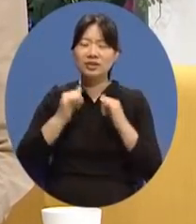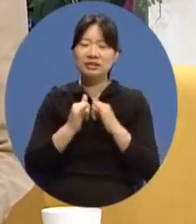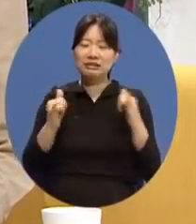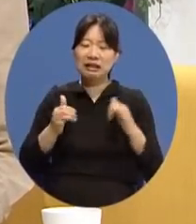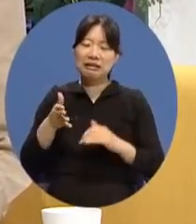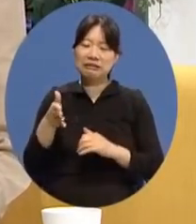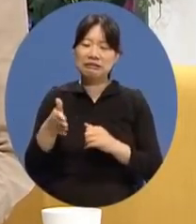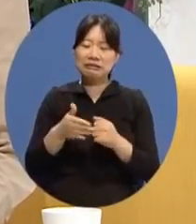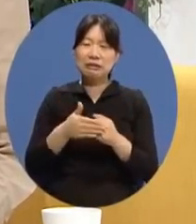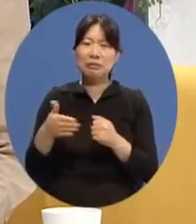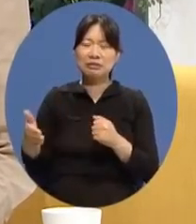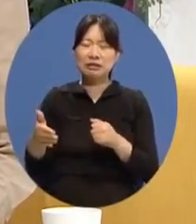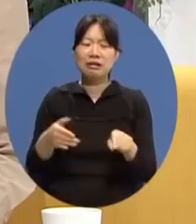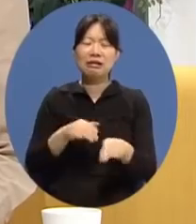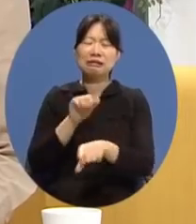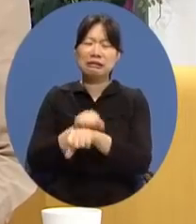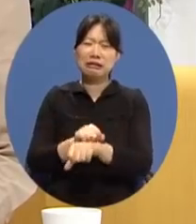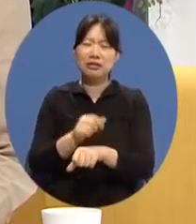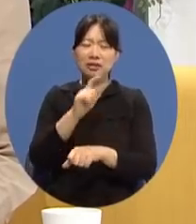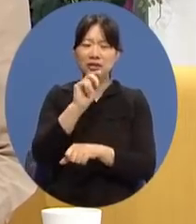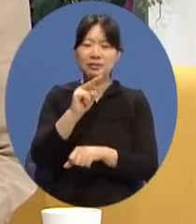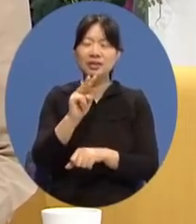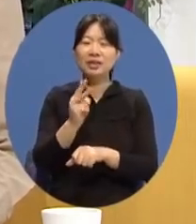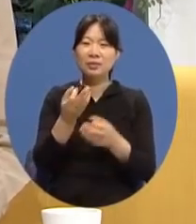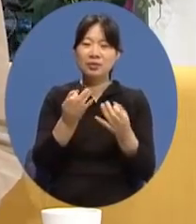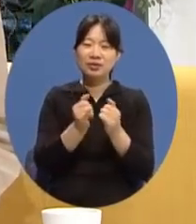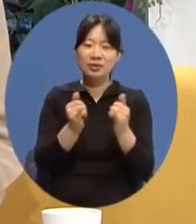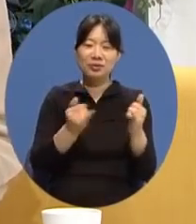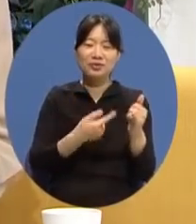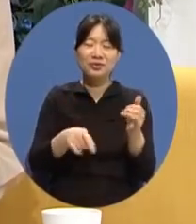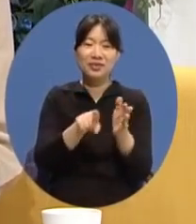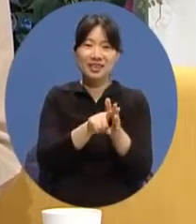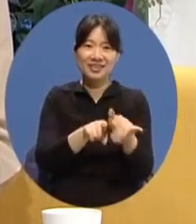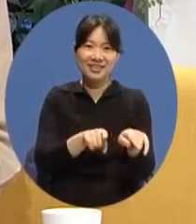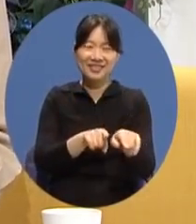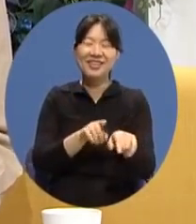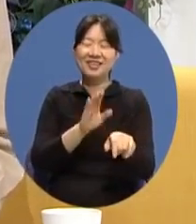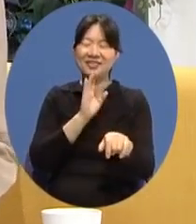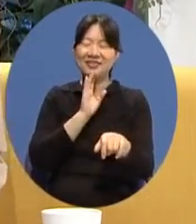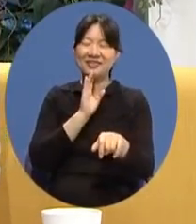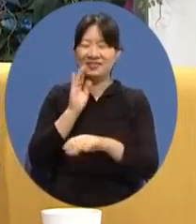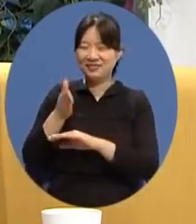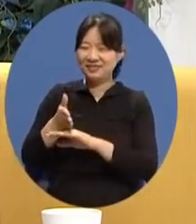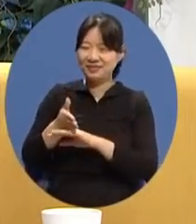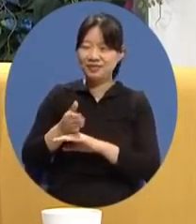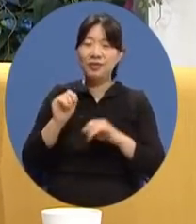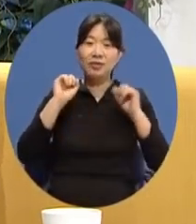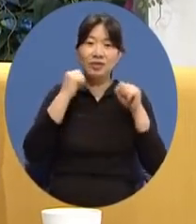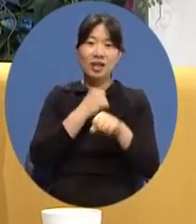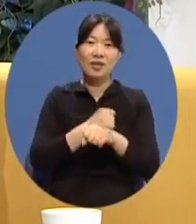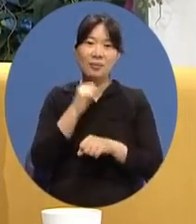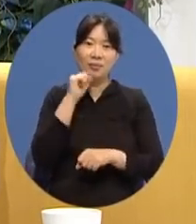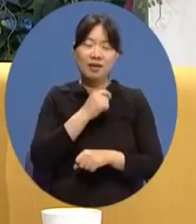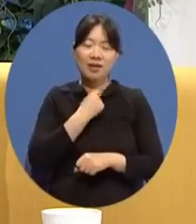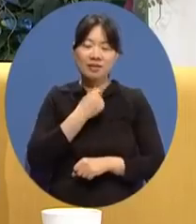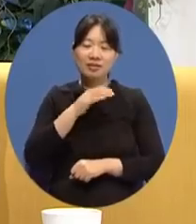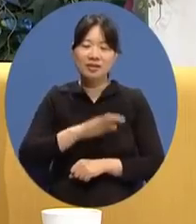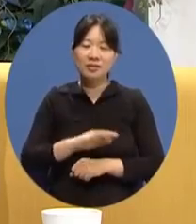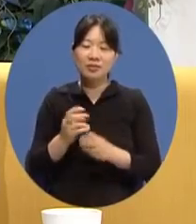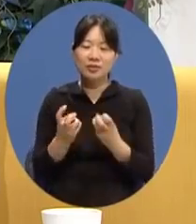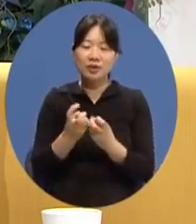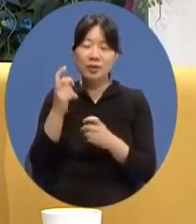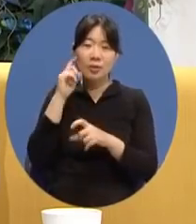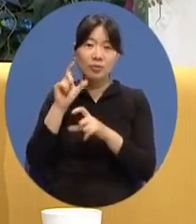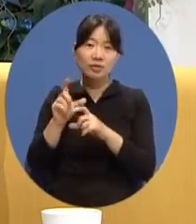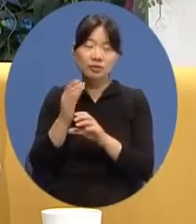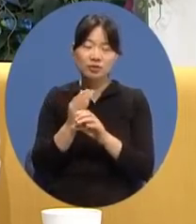되다 보니까. 잘하셨어요. 시청자들을 위해서. 감사합니다. 네. 아이가 운동을 하고 싶어 하는데 어떻게 해야 될지 고민이다